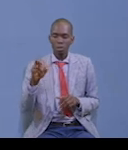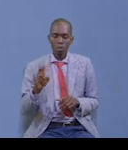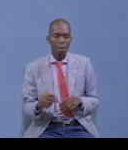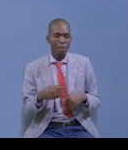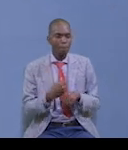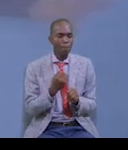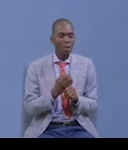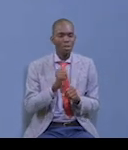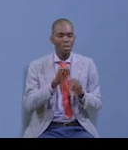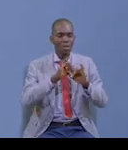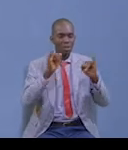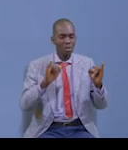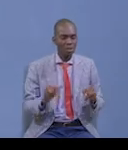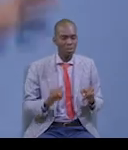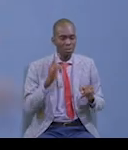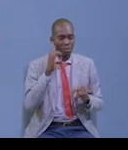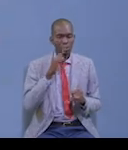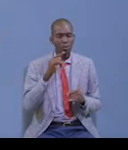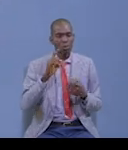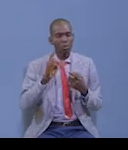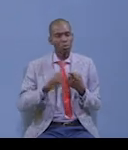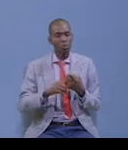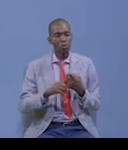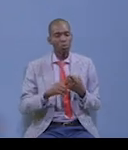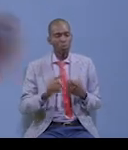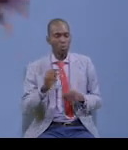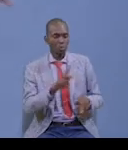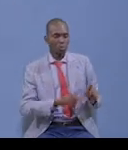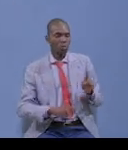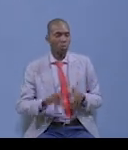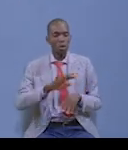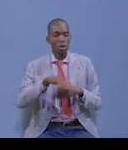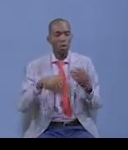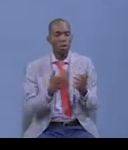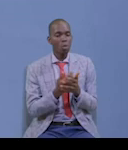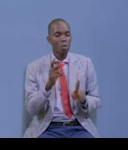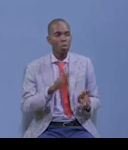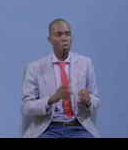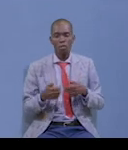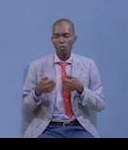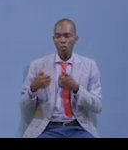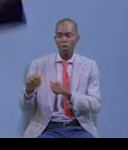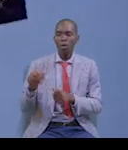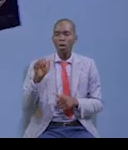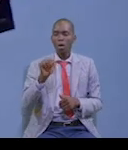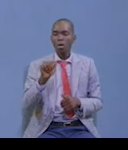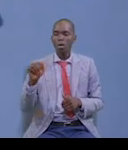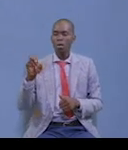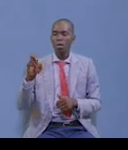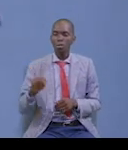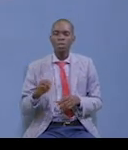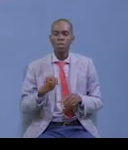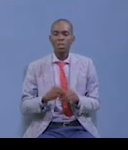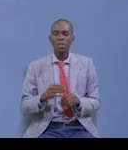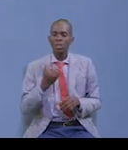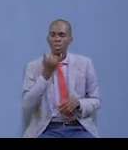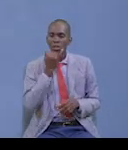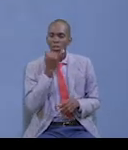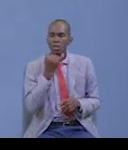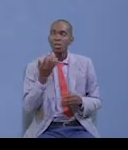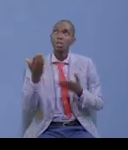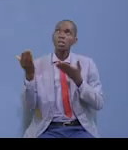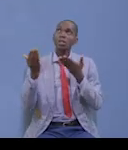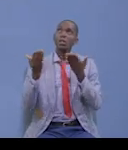నేషన్ నెగటివ్లీ వెంట్ అవే ఫ్రమ్ ద లార్డ్. ఆ విధంగా చేయబడ్డ దేవుని ద్వారా దేశమంతా దేవునికి వ్యతిరేకంగా వెళ్ళిపోయారు. నెగటివ్లీ